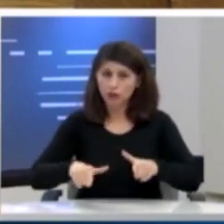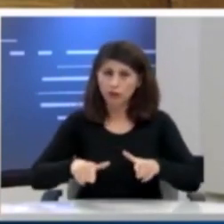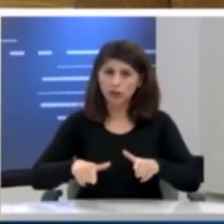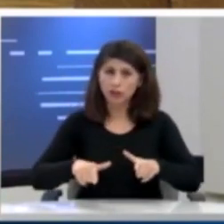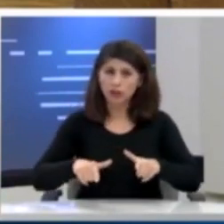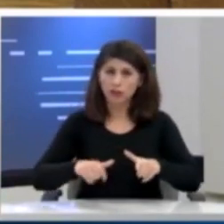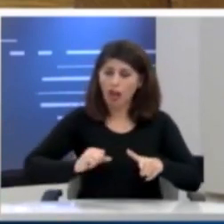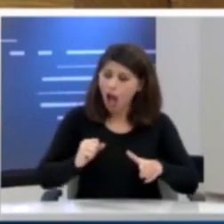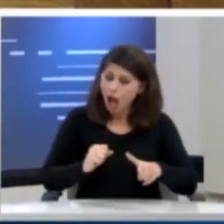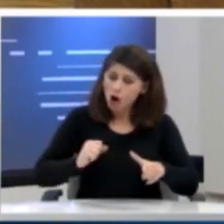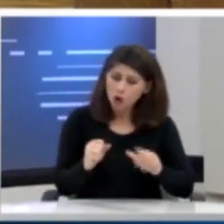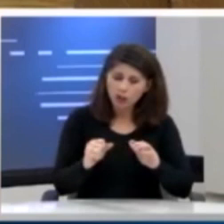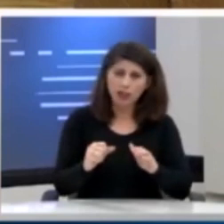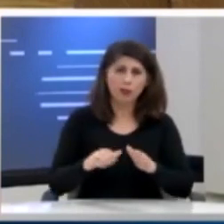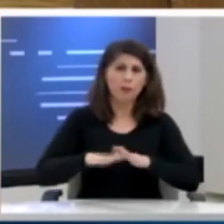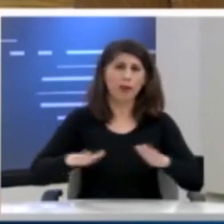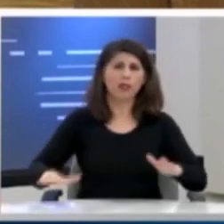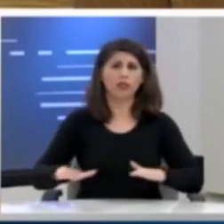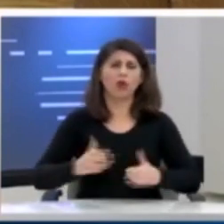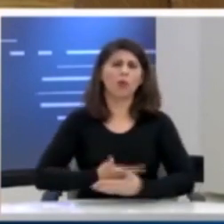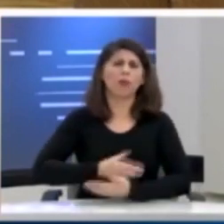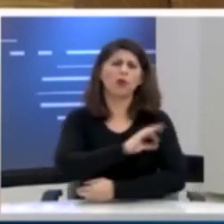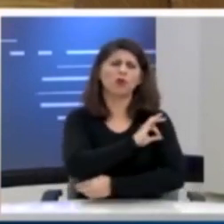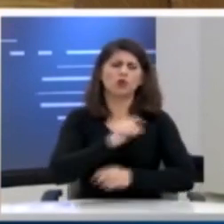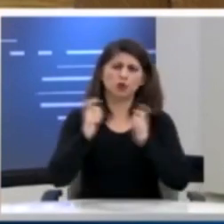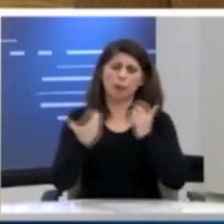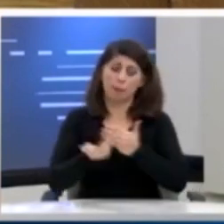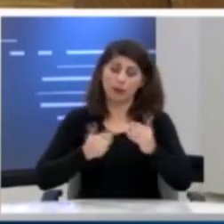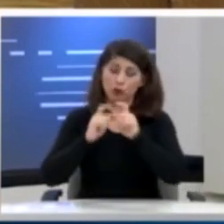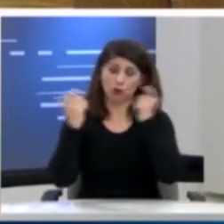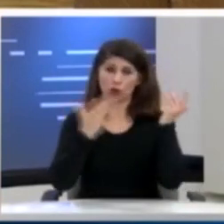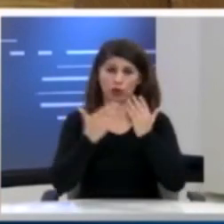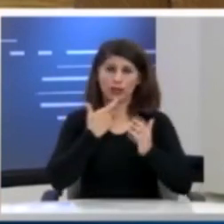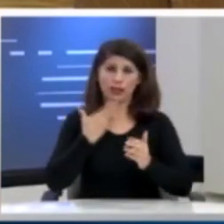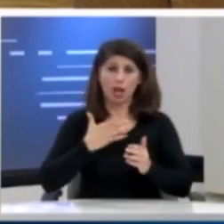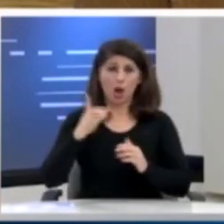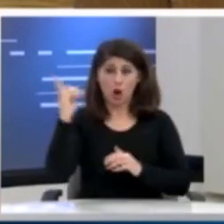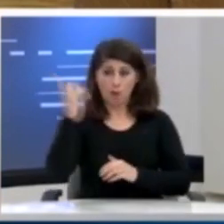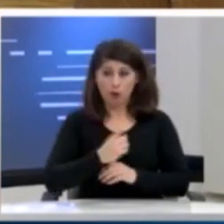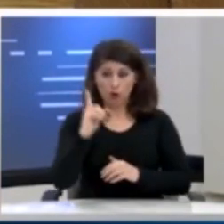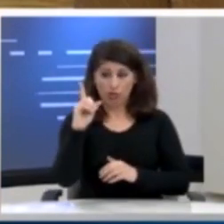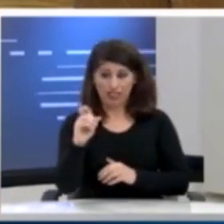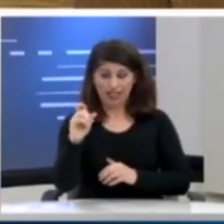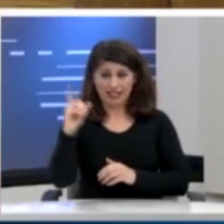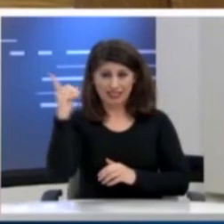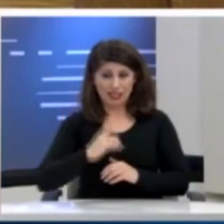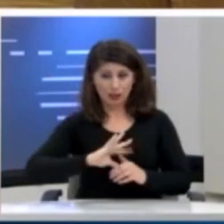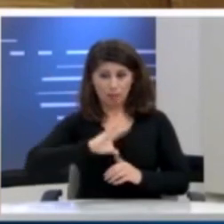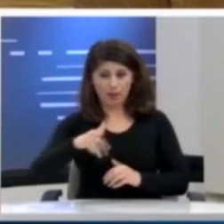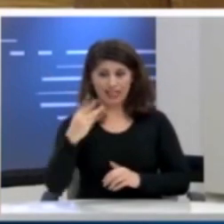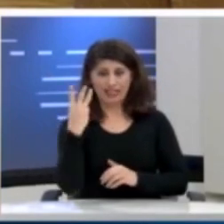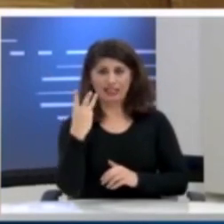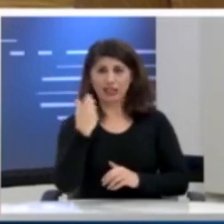την αγωγή των παιδιών προσχολικής ηλικίας. Ποσοστό μικρότερο του 10% των παιδιών έως 3